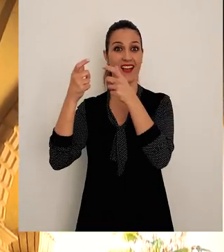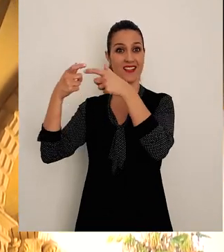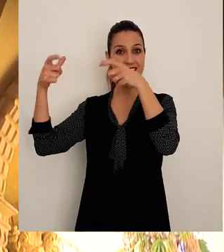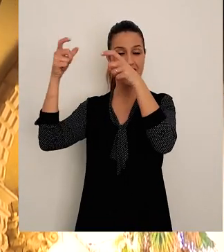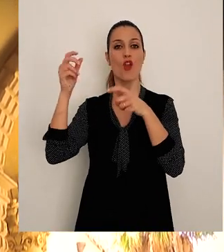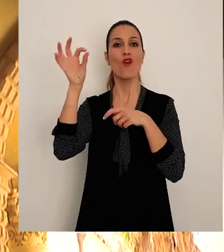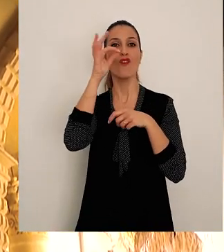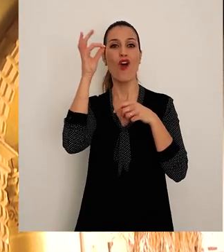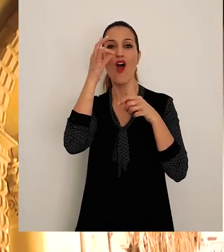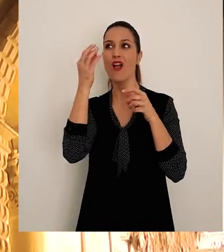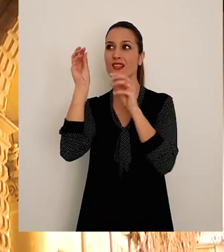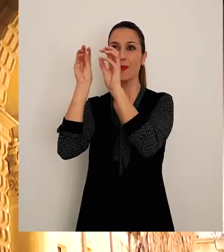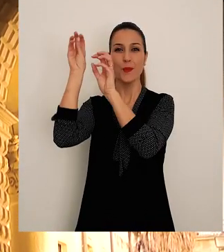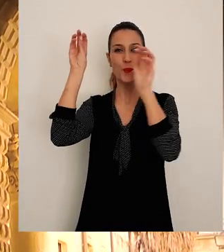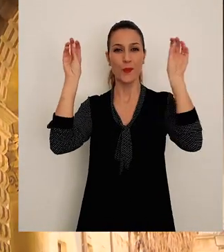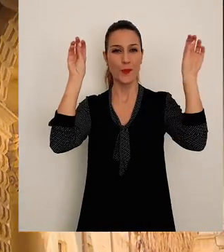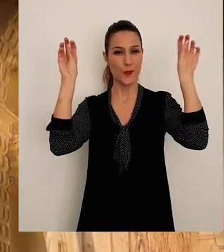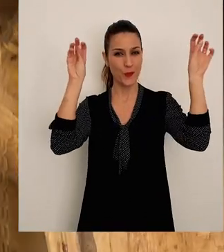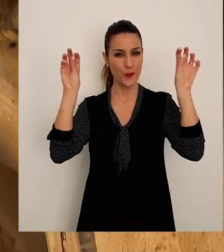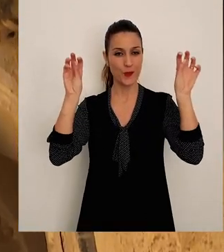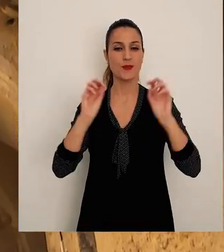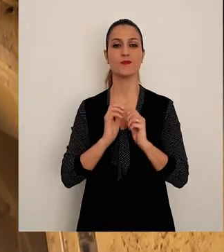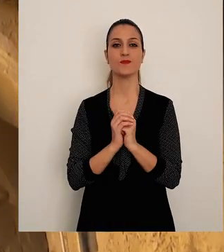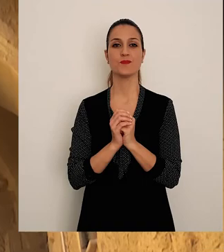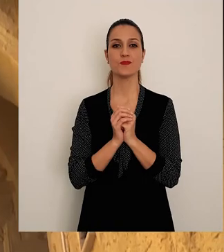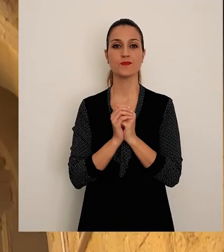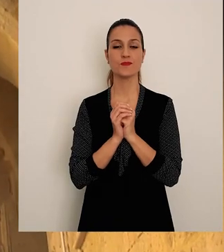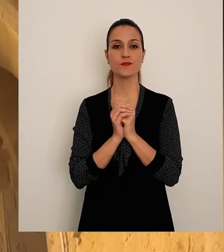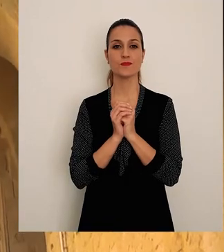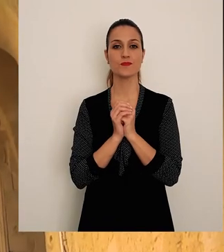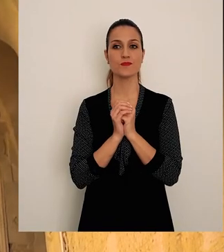di raffinati disegni di foglie d'acanto.